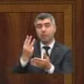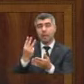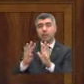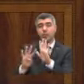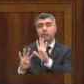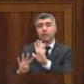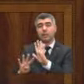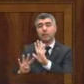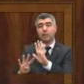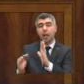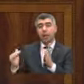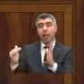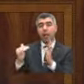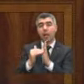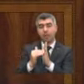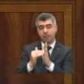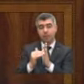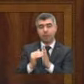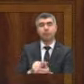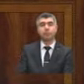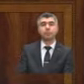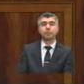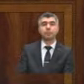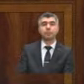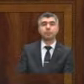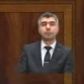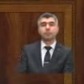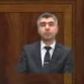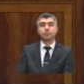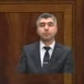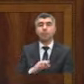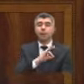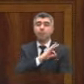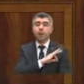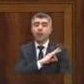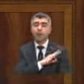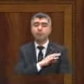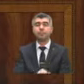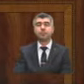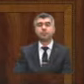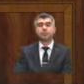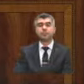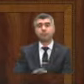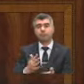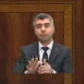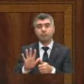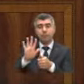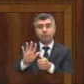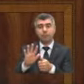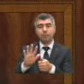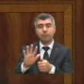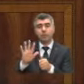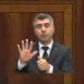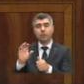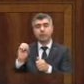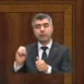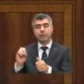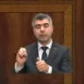ألف تلميذة وتلميذ. كما استفاد ما مجموعه 660 طفل